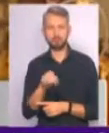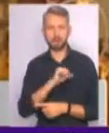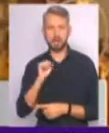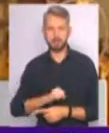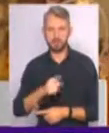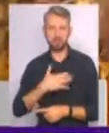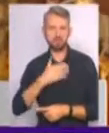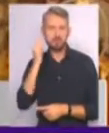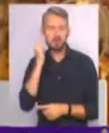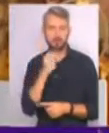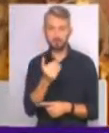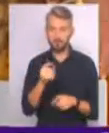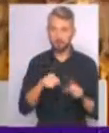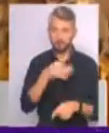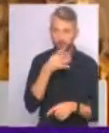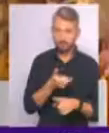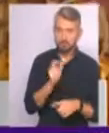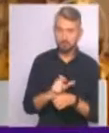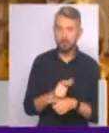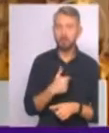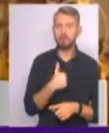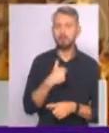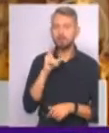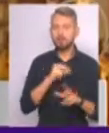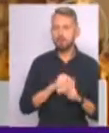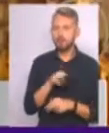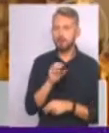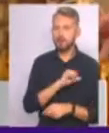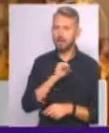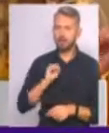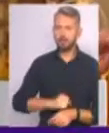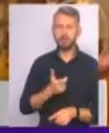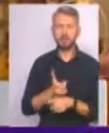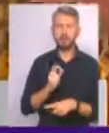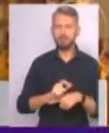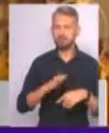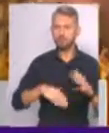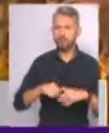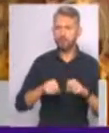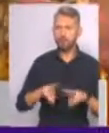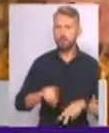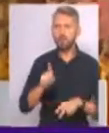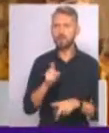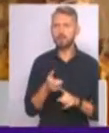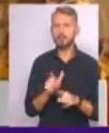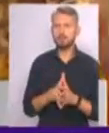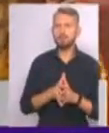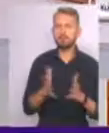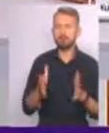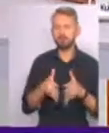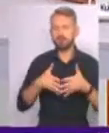теж подобається це більше. Є найбільш, можливо, кваліфікований, але з найбільш широким